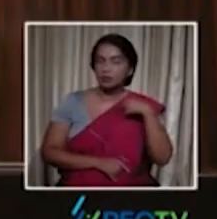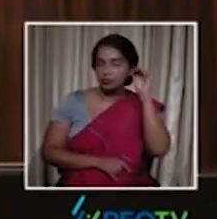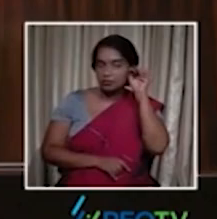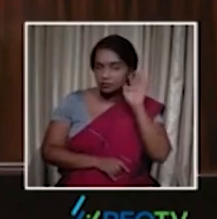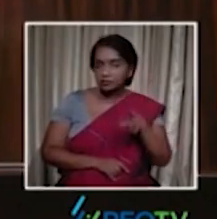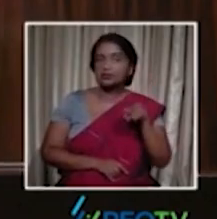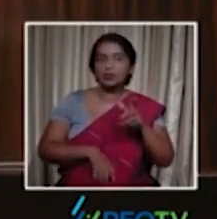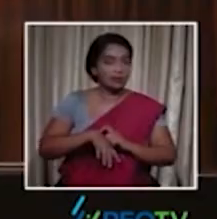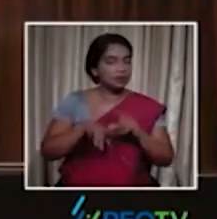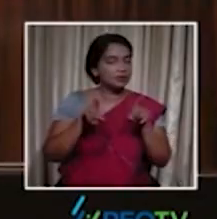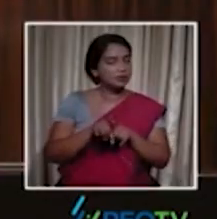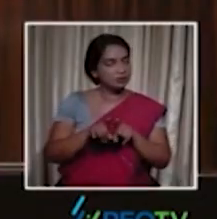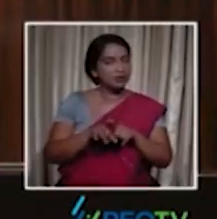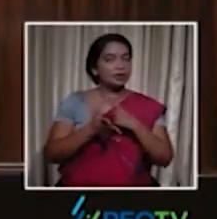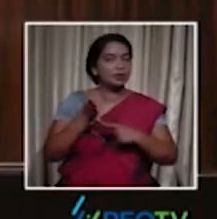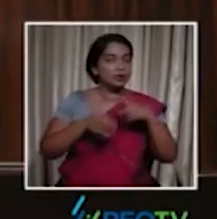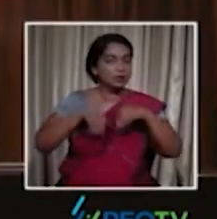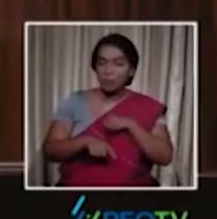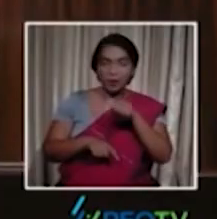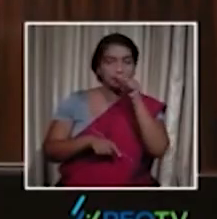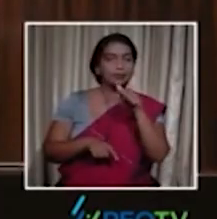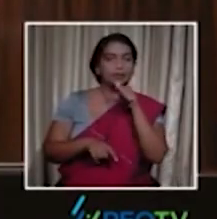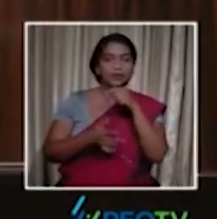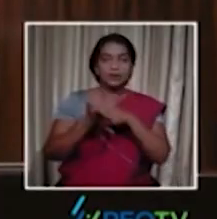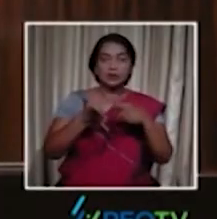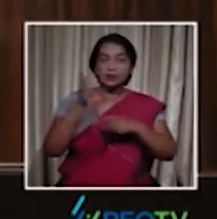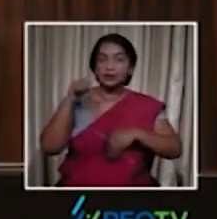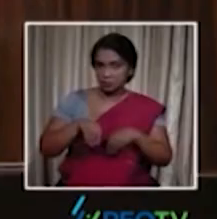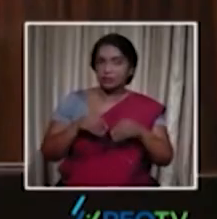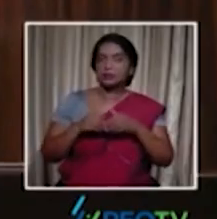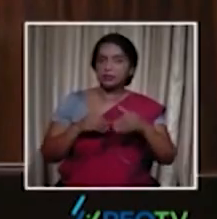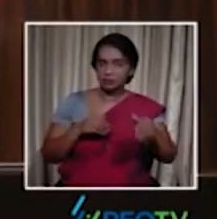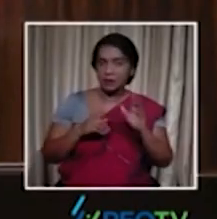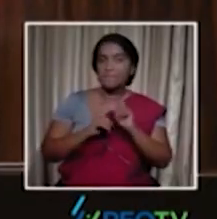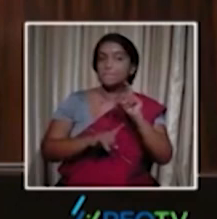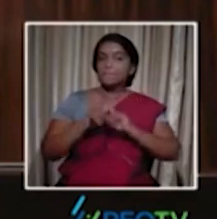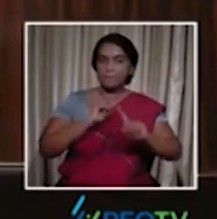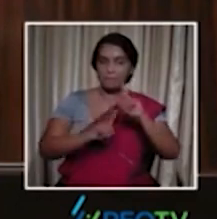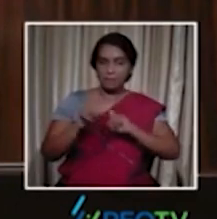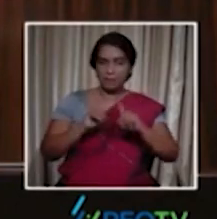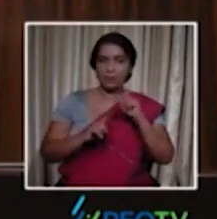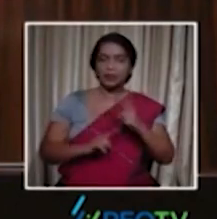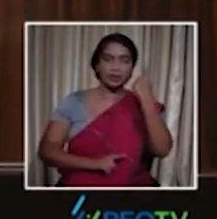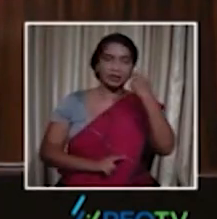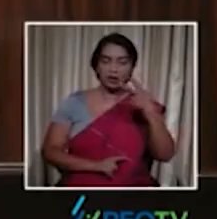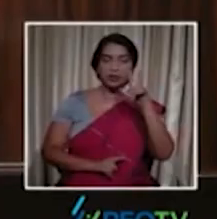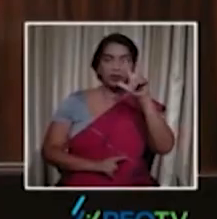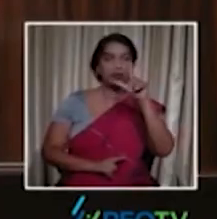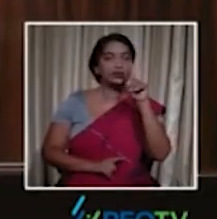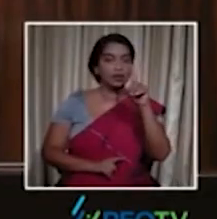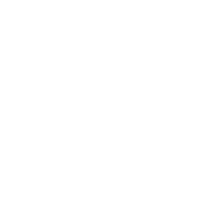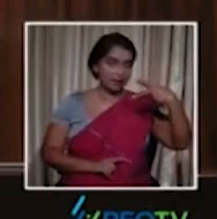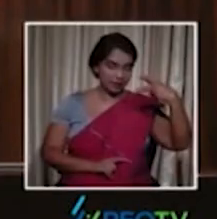ලැබීමේ අවස්ථාවකදී ඡන්ද පත්‍රිකා භාවිතයෙන් රහස් ඡන්දයක් පැවැත්වීමට පාර්ලිමේන්තුව විසින් 1981